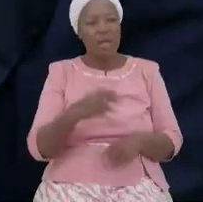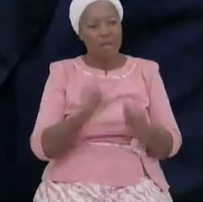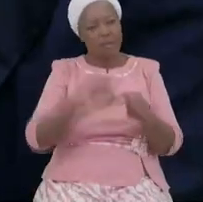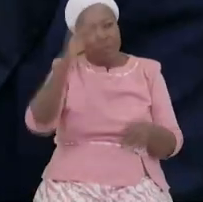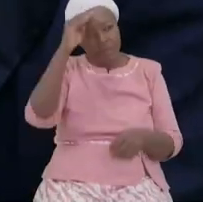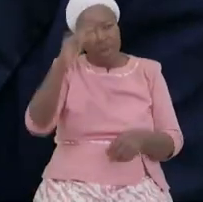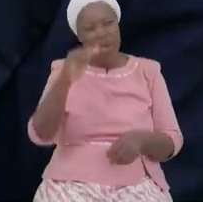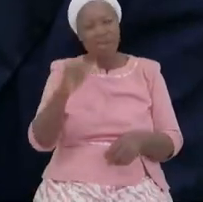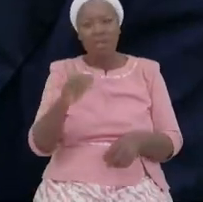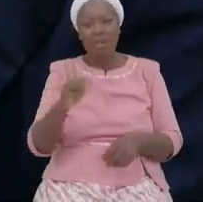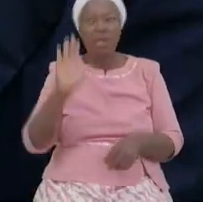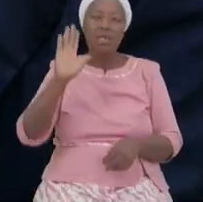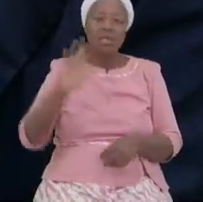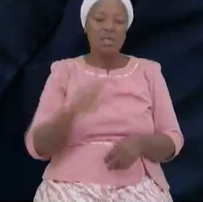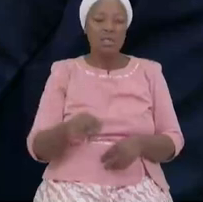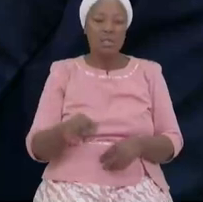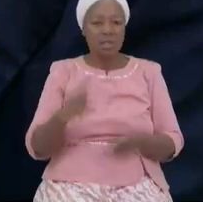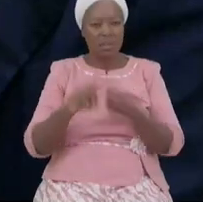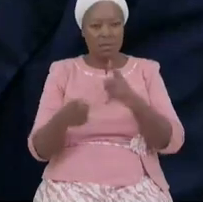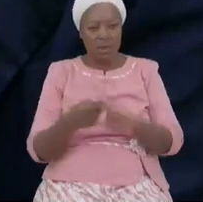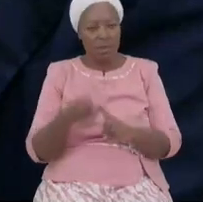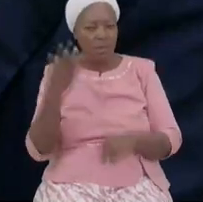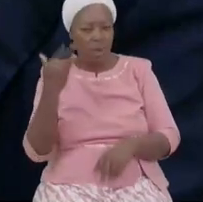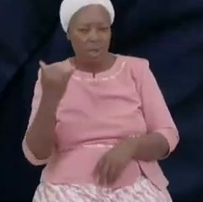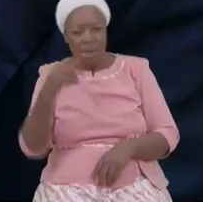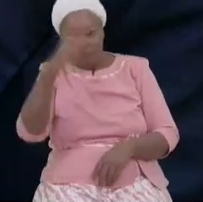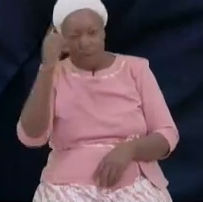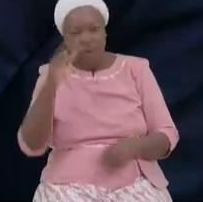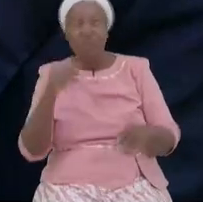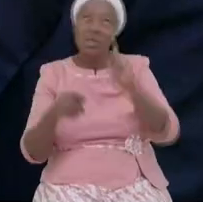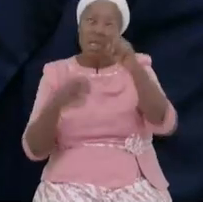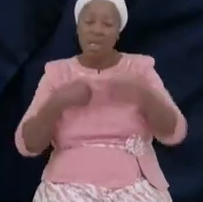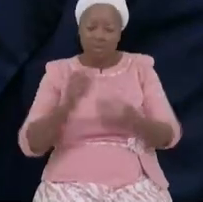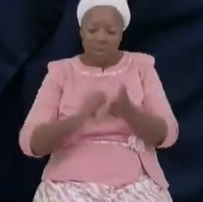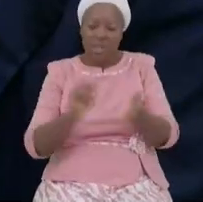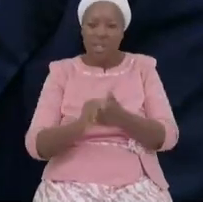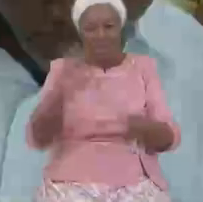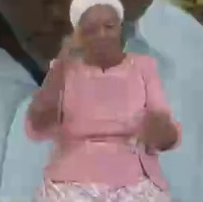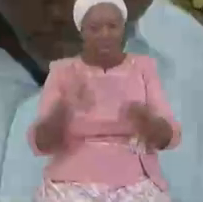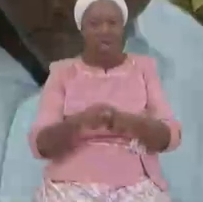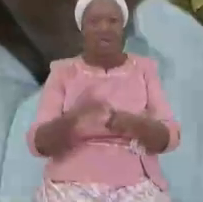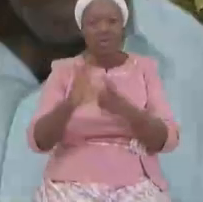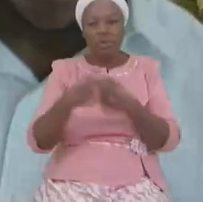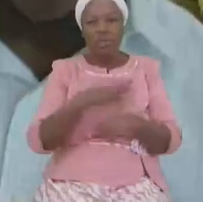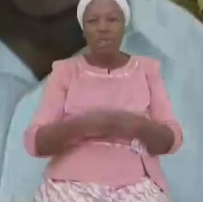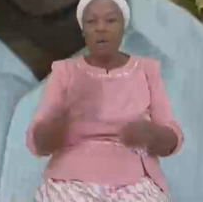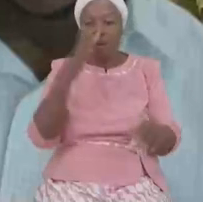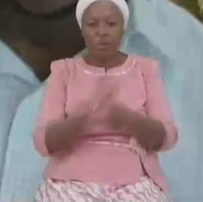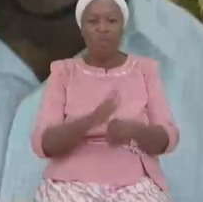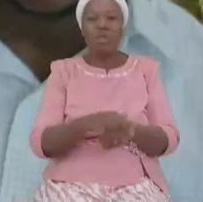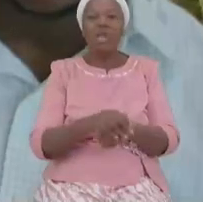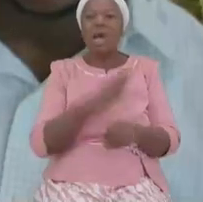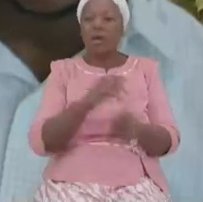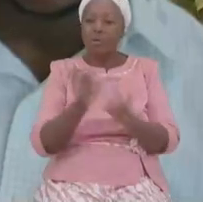Pourquoi? Parce qu'il a écrit les conditions de l'alliance, les promesses de l'alliance, les préceptes de l'alliance dans nos